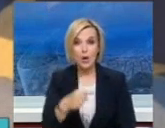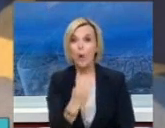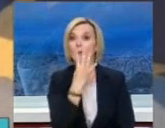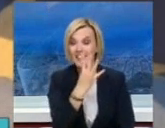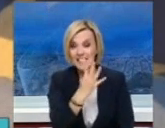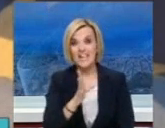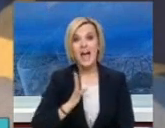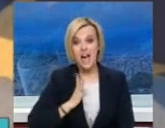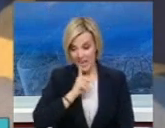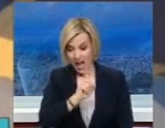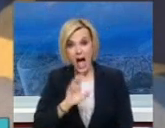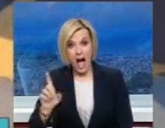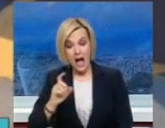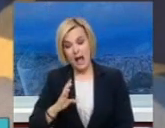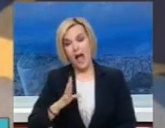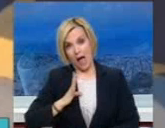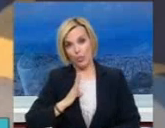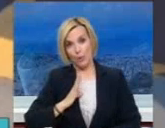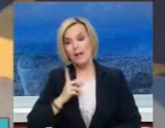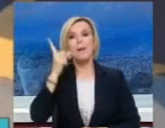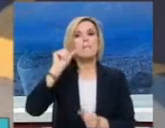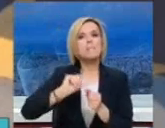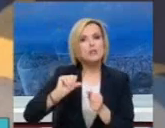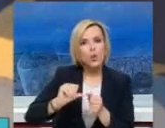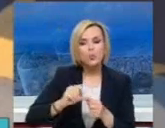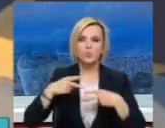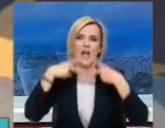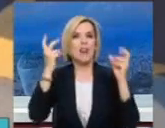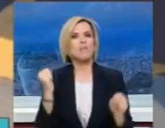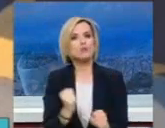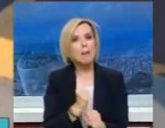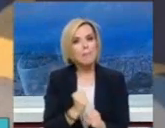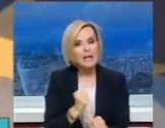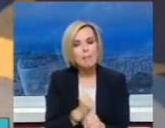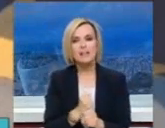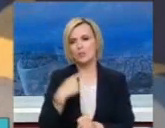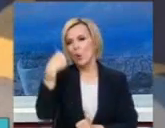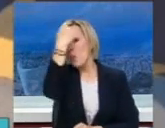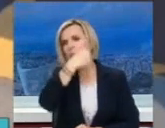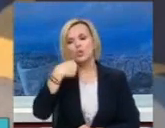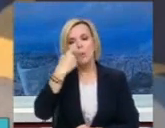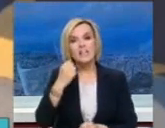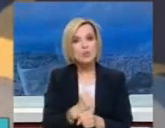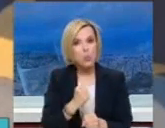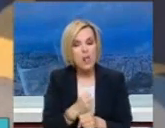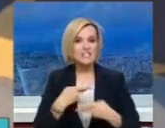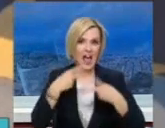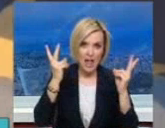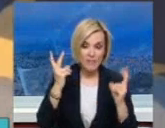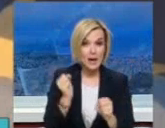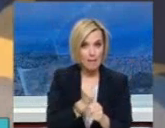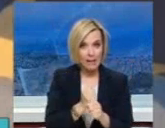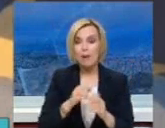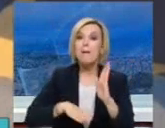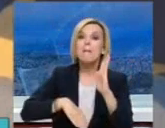εκατομμύρια συμπατριώτες μας, μισθωτούς, ελεύθερους επαγγελματίες, αυτοαπασχολούμενους και επιδευματίες,